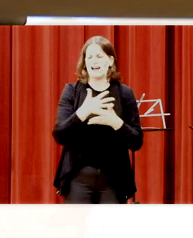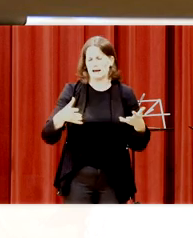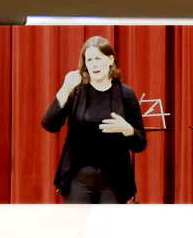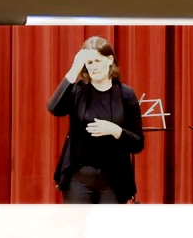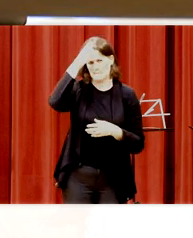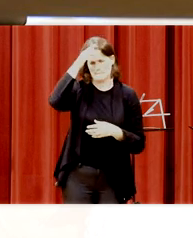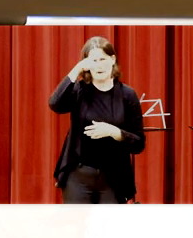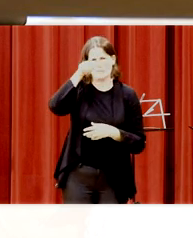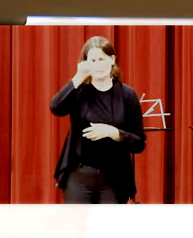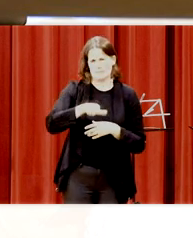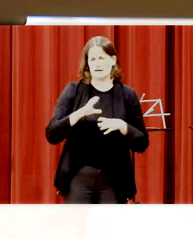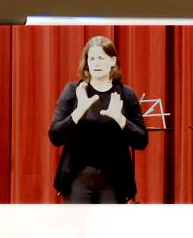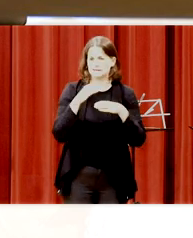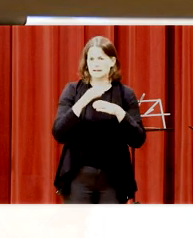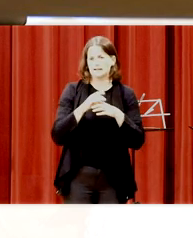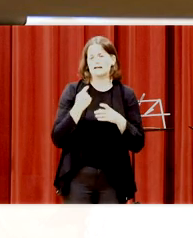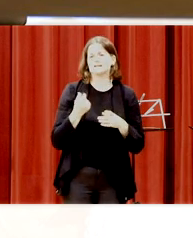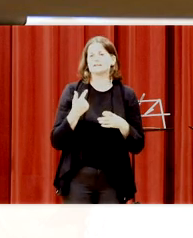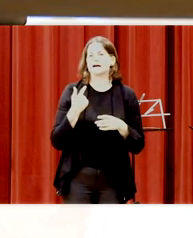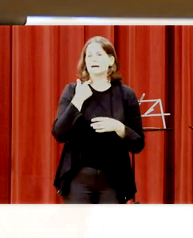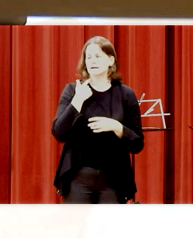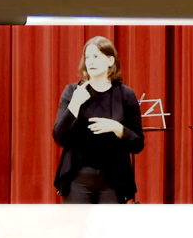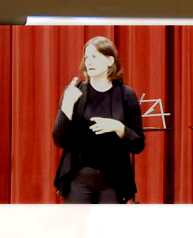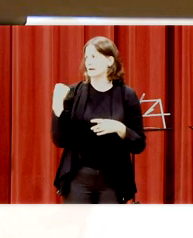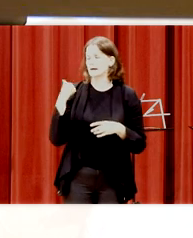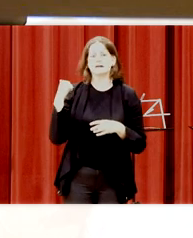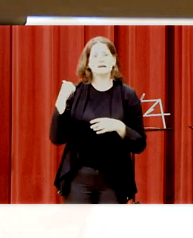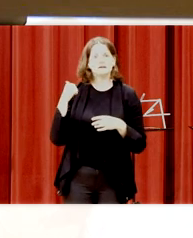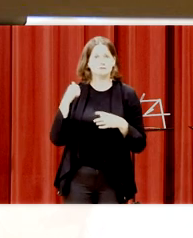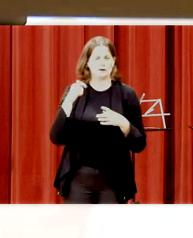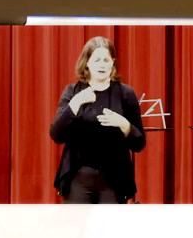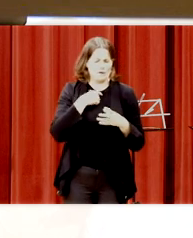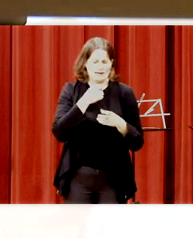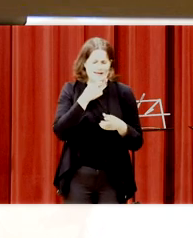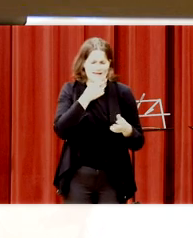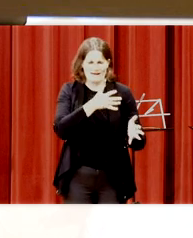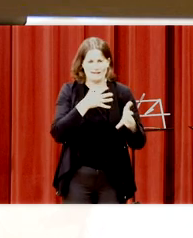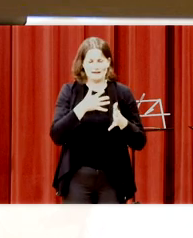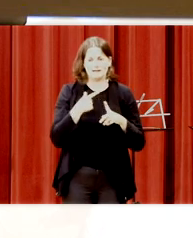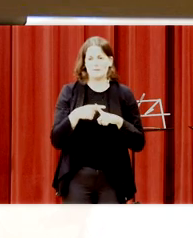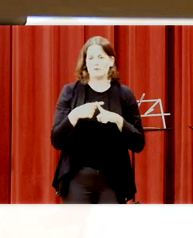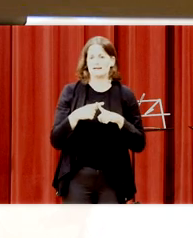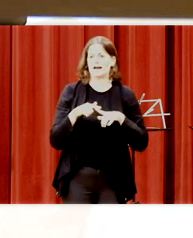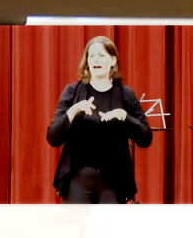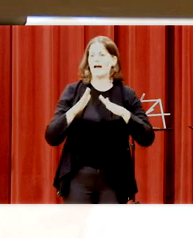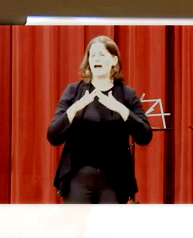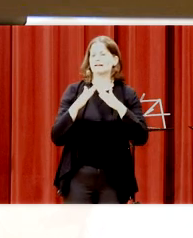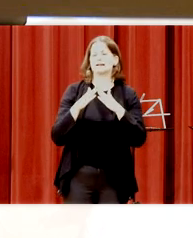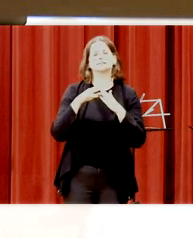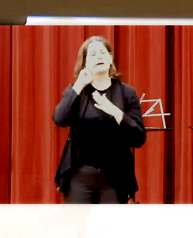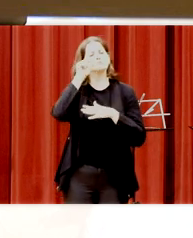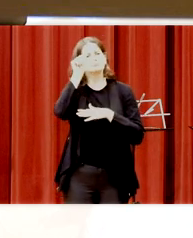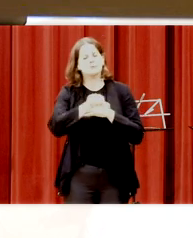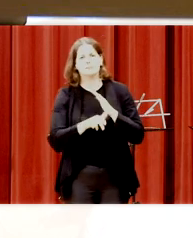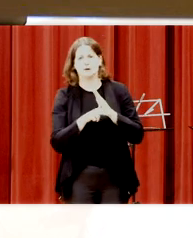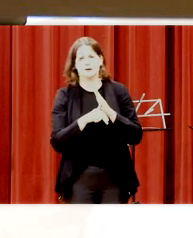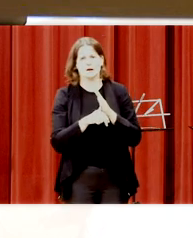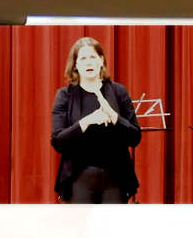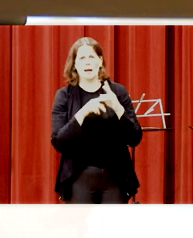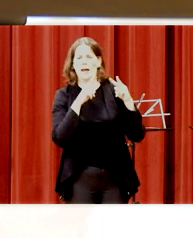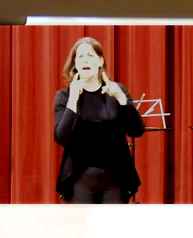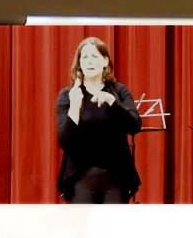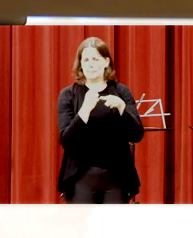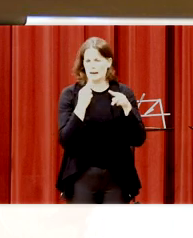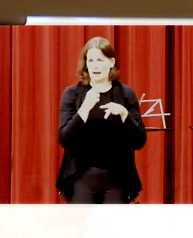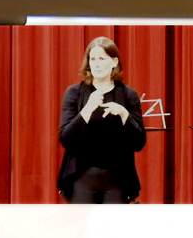les pel·lícules, les comentàvem i pensaven, i ja has vist, el matí rebobina, mira aquí, no? O sigui, tenia una passió